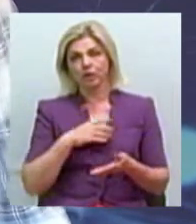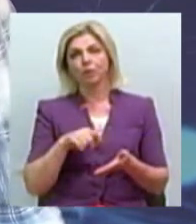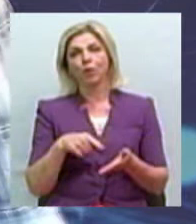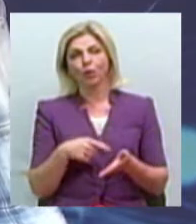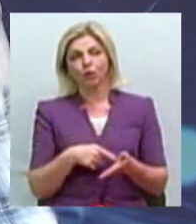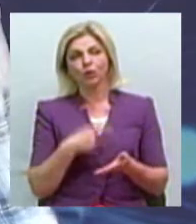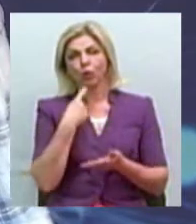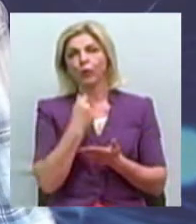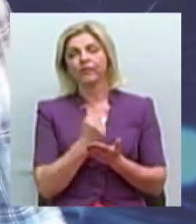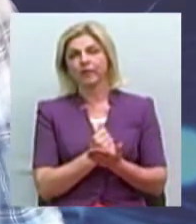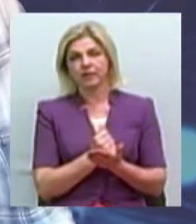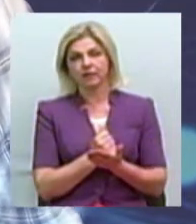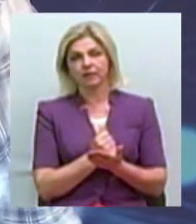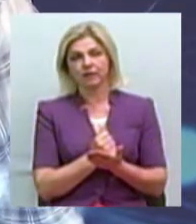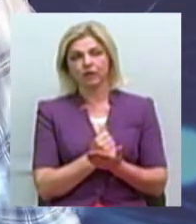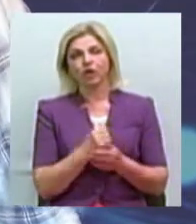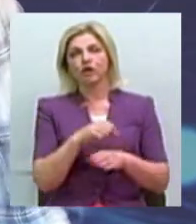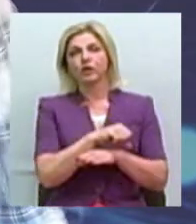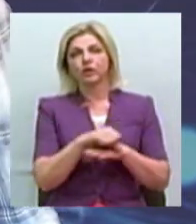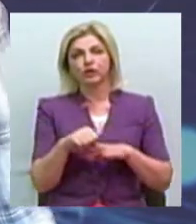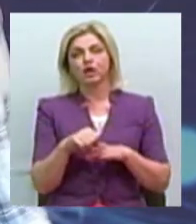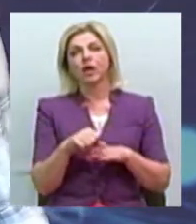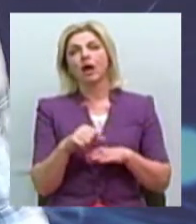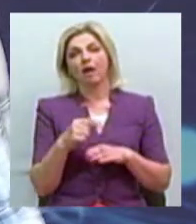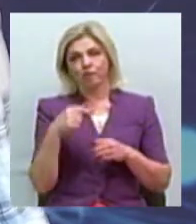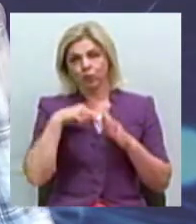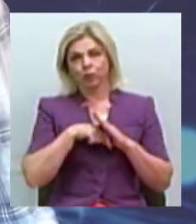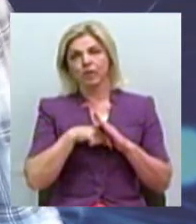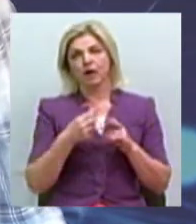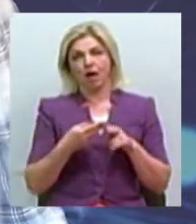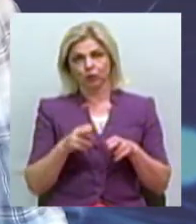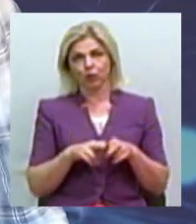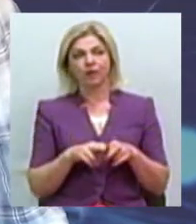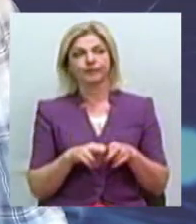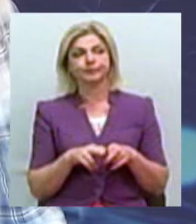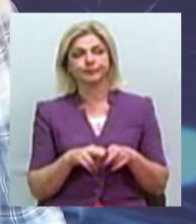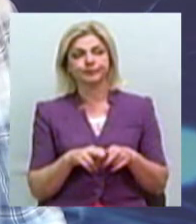городу утвердили черту, внутри которой